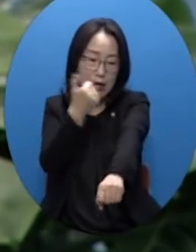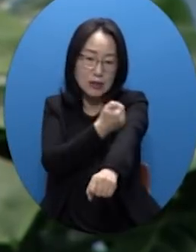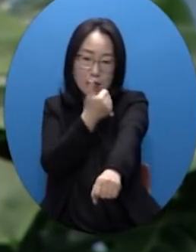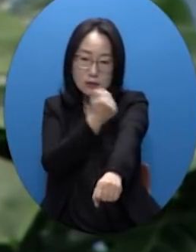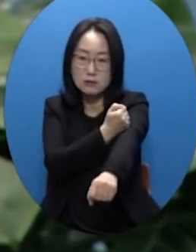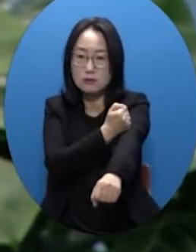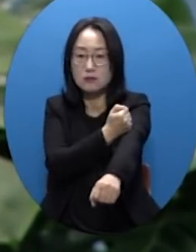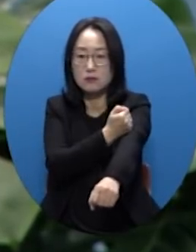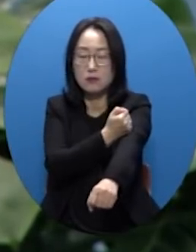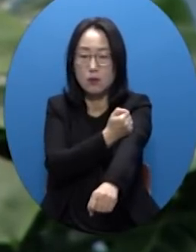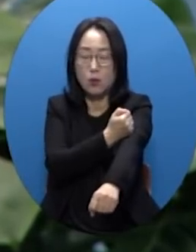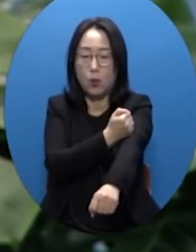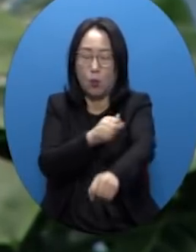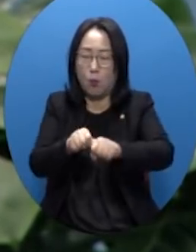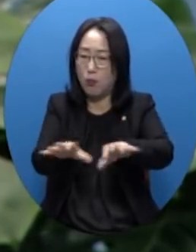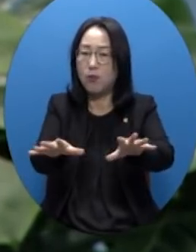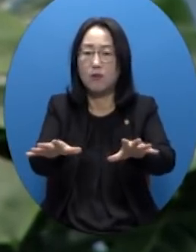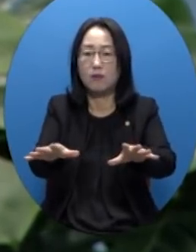나갑니다